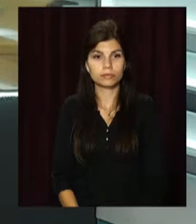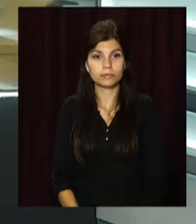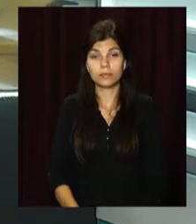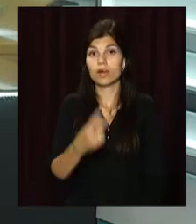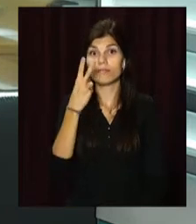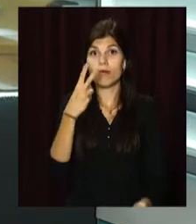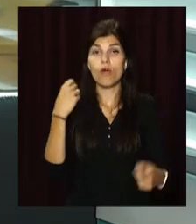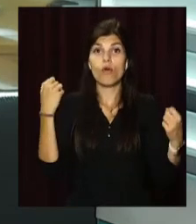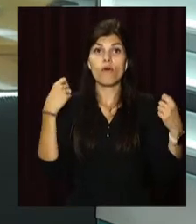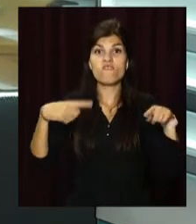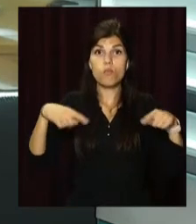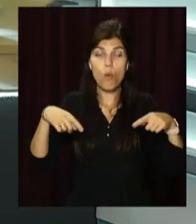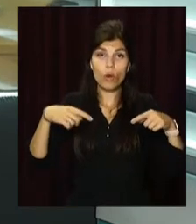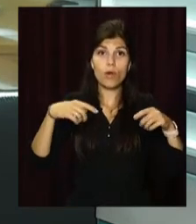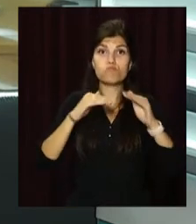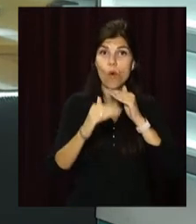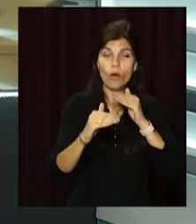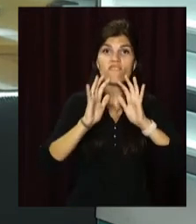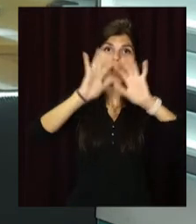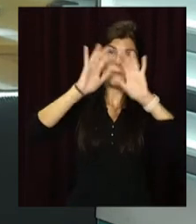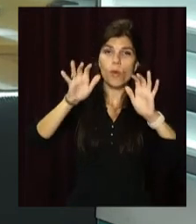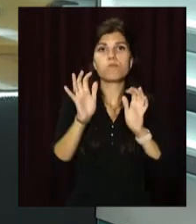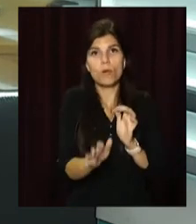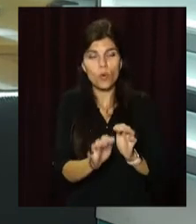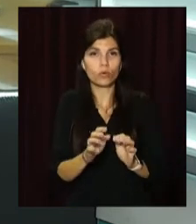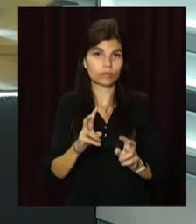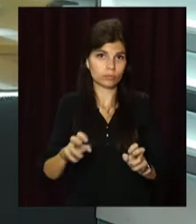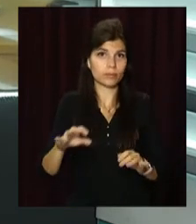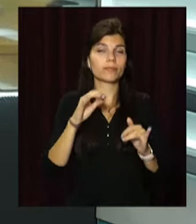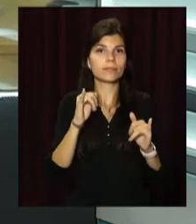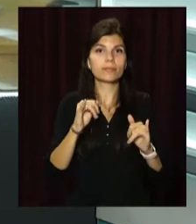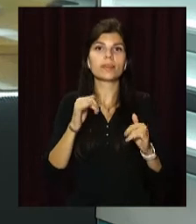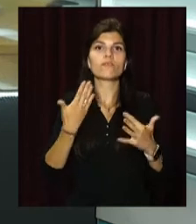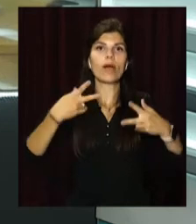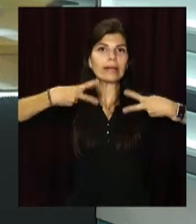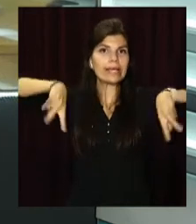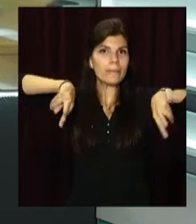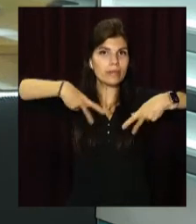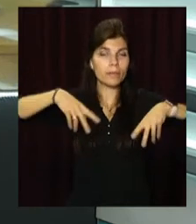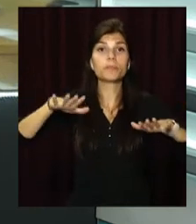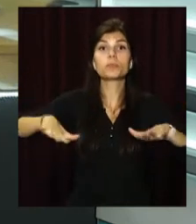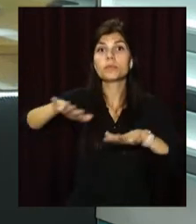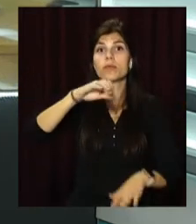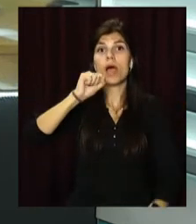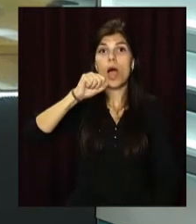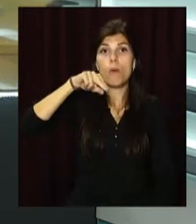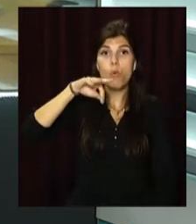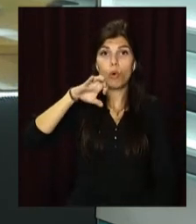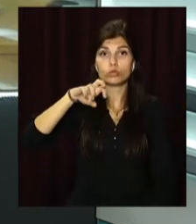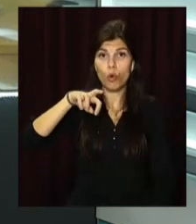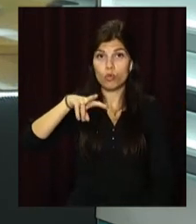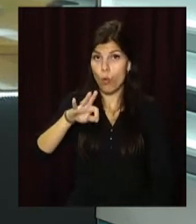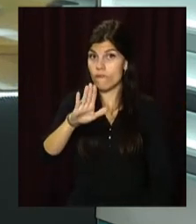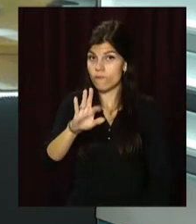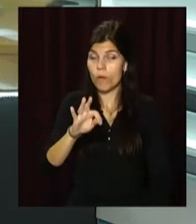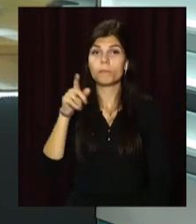Два футбольних поля, волейбольний і баскетбольний майданчики та гімнастична зона. В Апостоловому модернізують стадіон